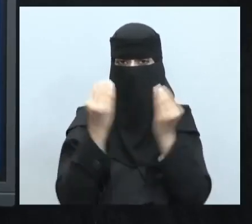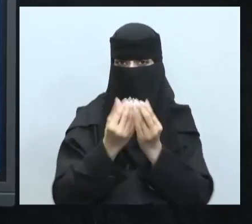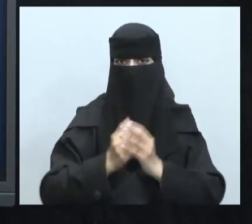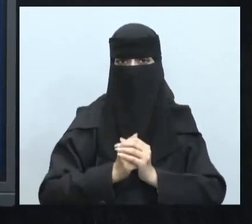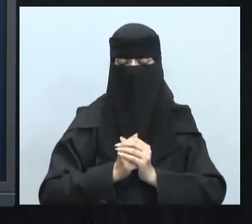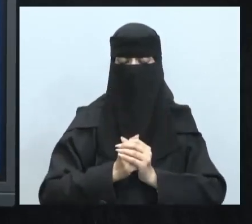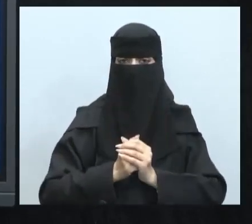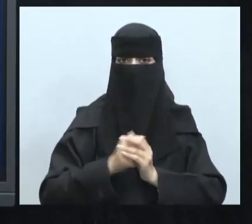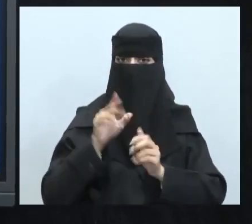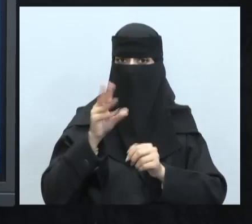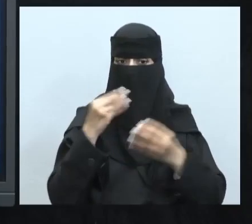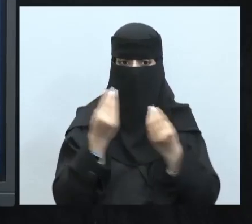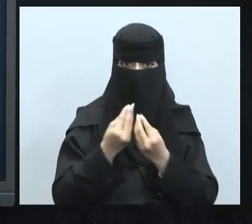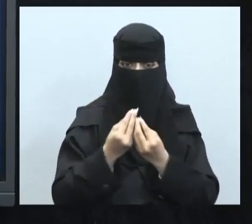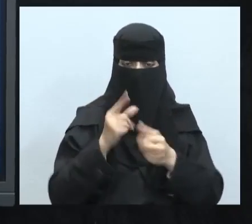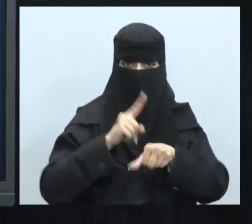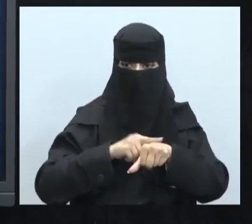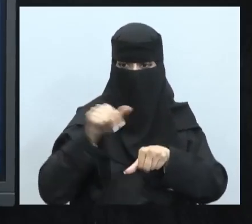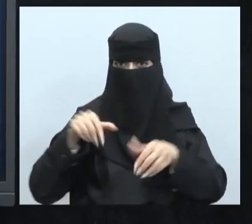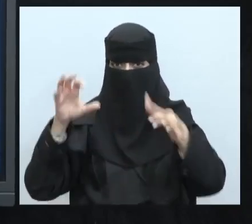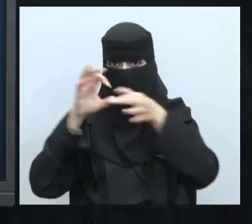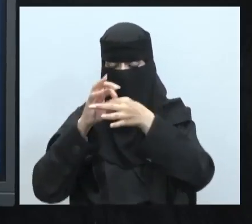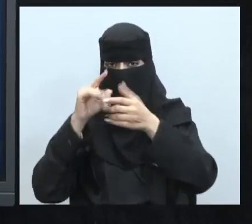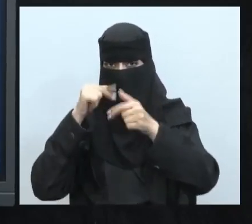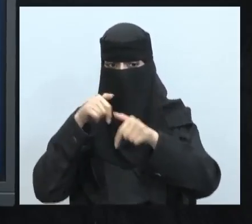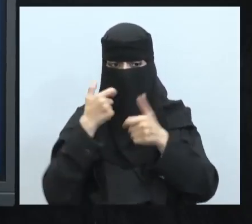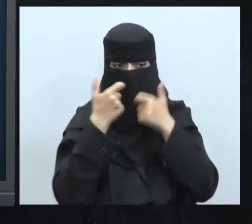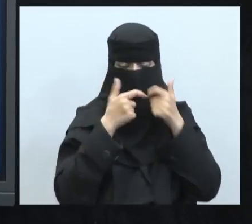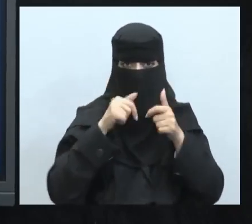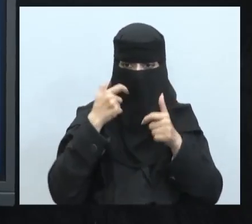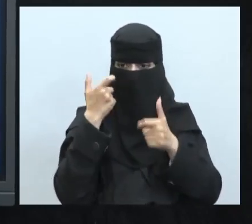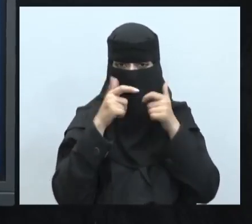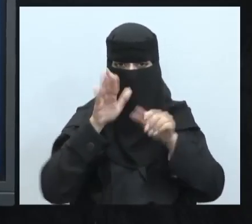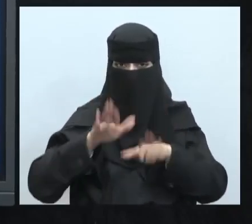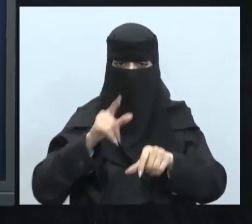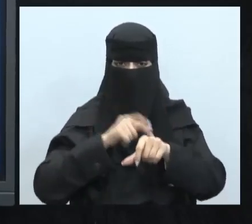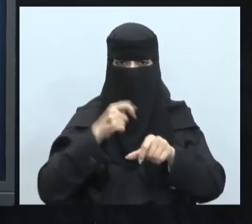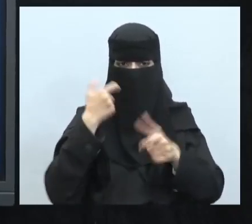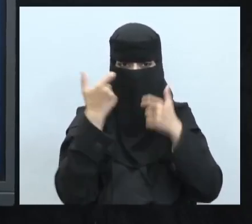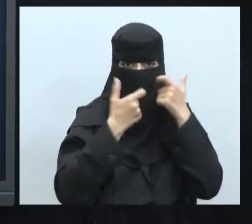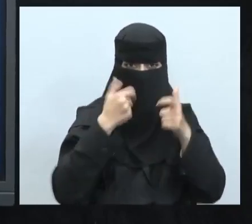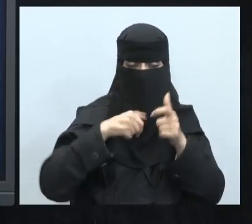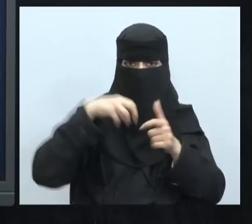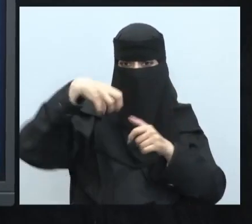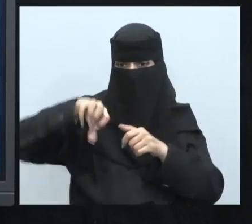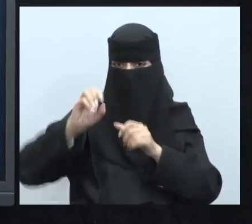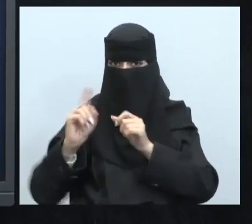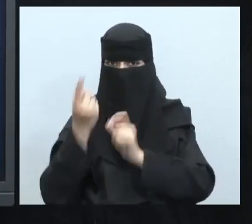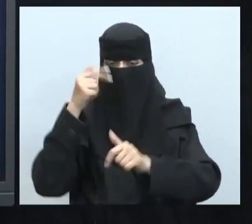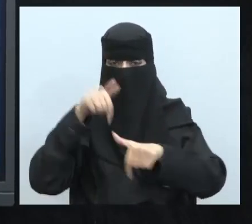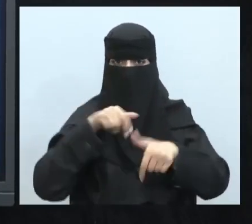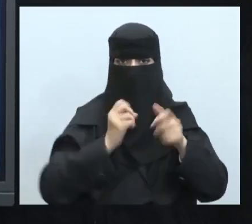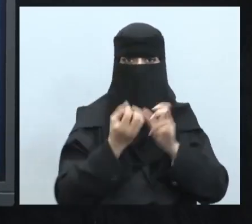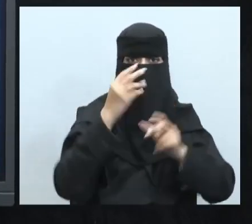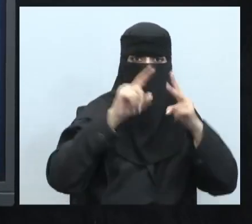بتزامن مع هذا التطور اصبح هنالك نظريات مثلا نظريات في العصر الاول نظريات في الثوره الصناعيه نظريات في